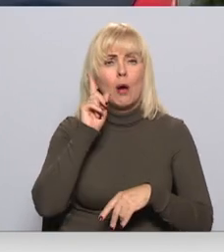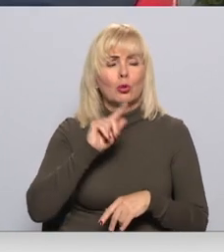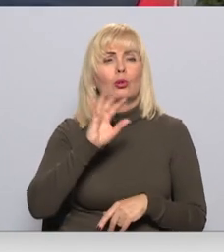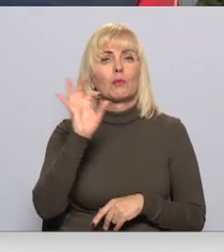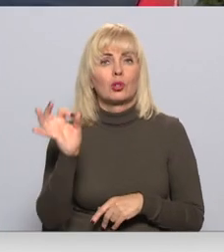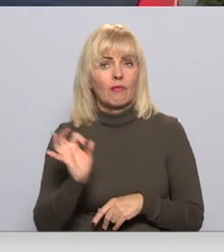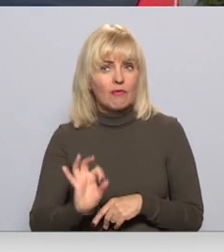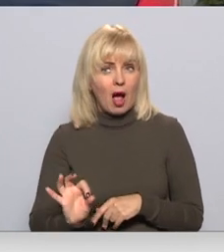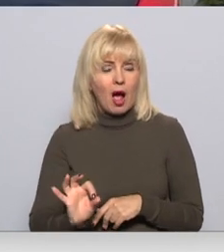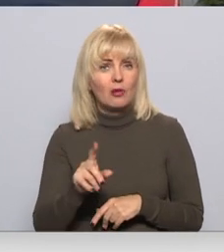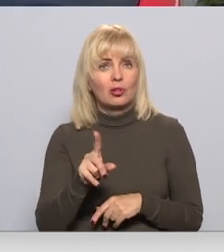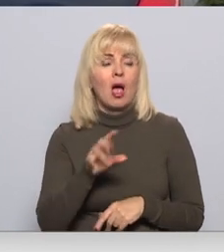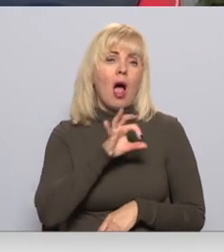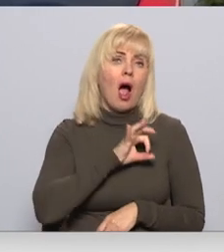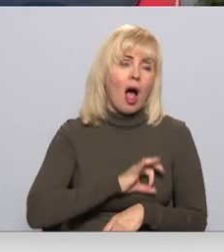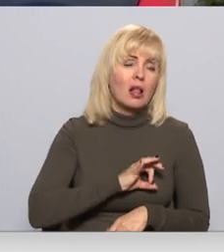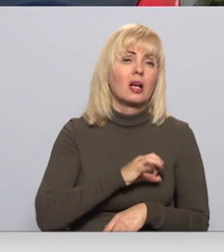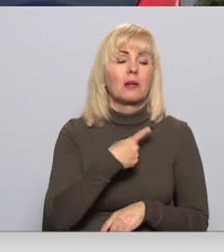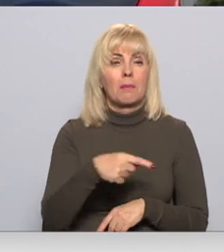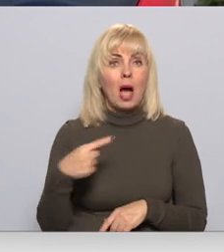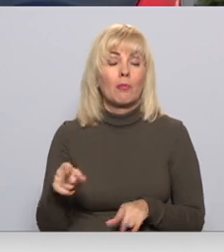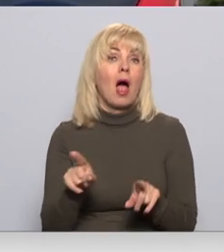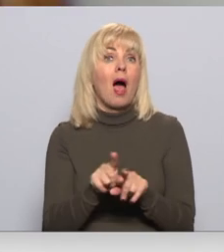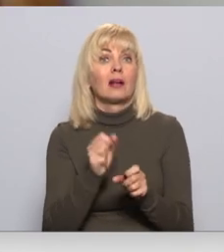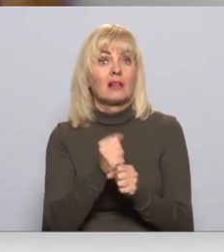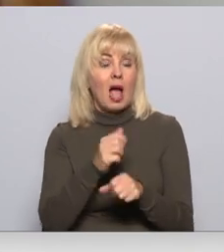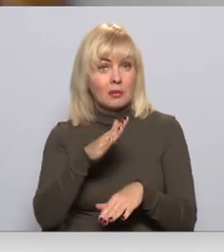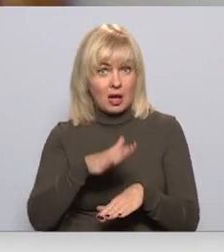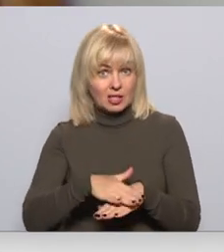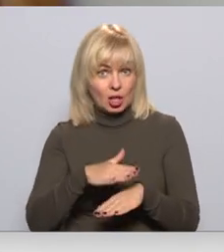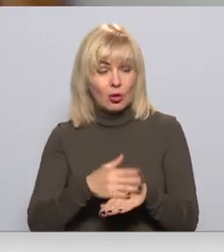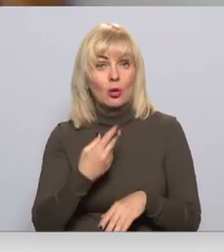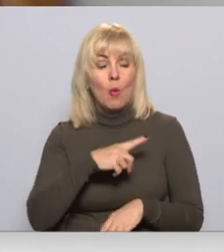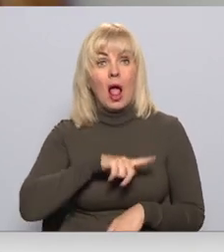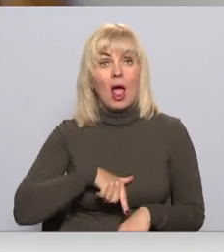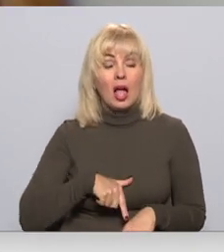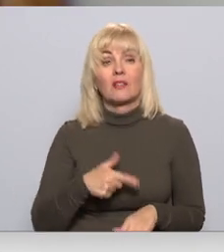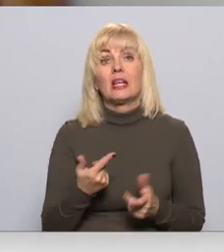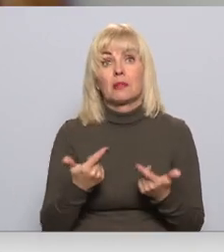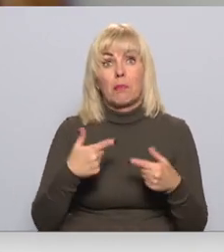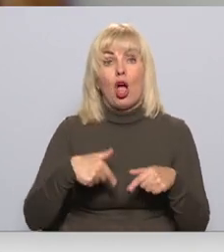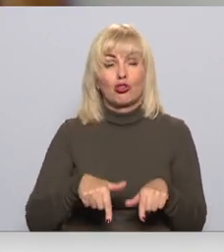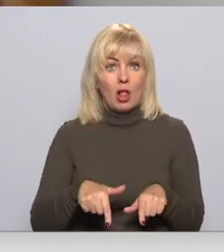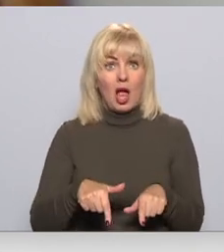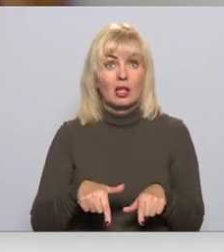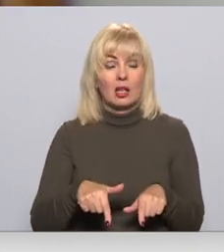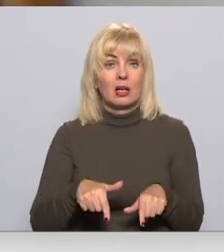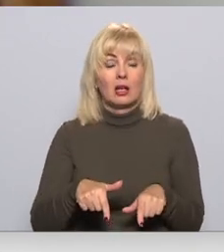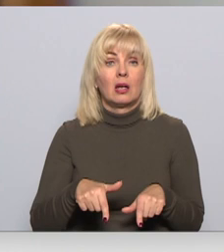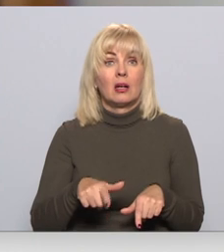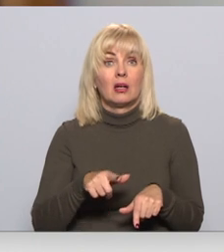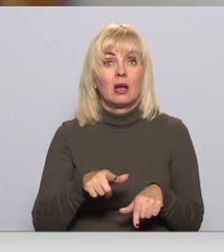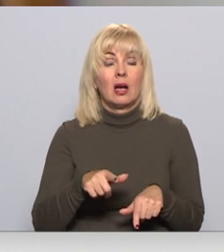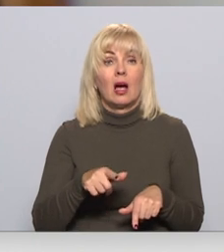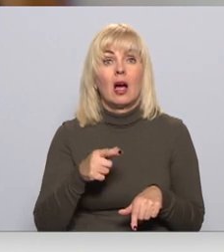tur algas un vispārējais, bet arī darba tirgus, jo no Latvijas arī paša laika, ja nemaldos, tas ir